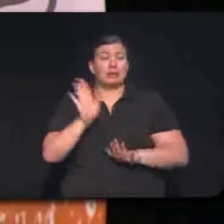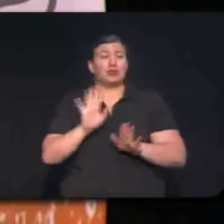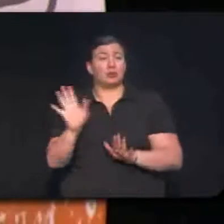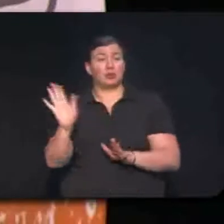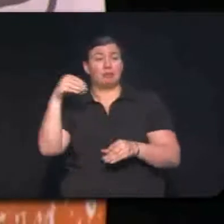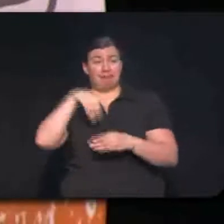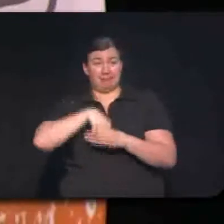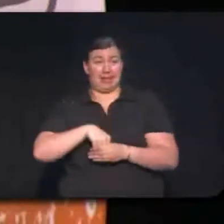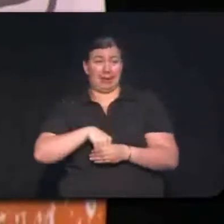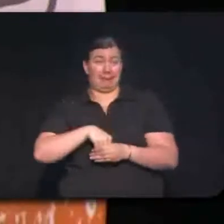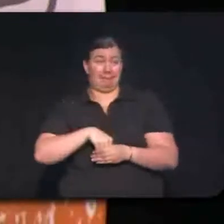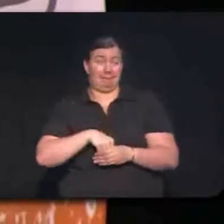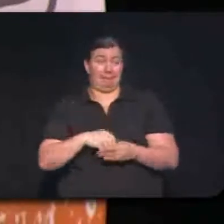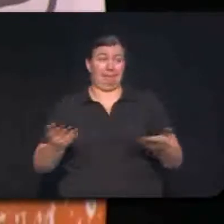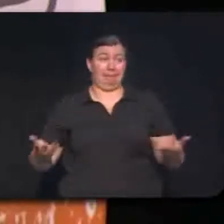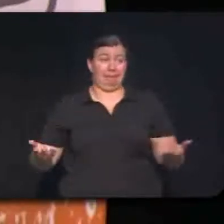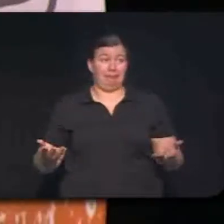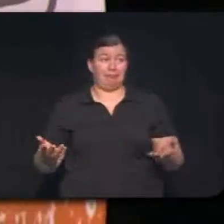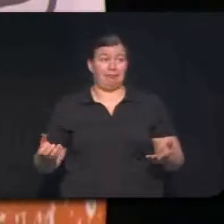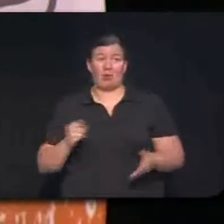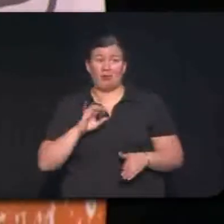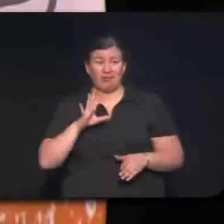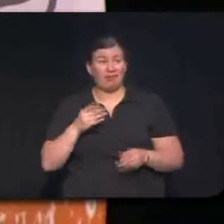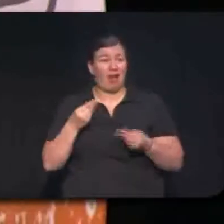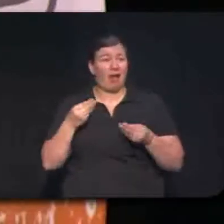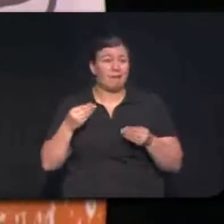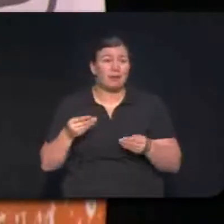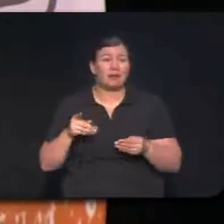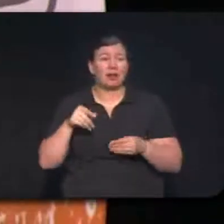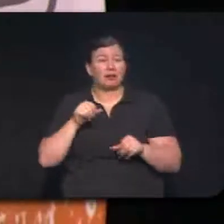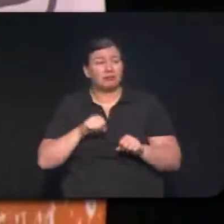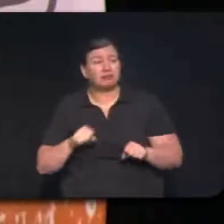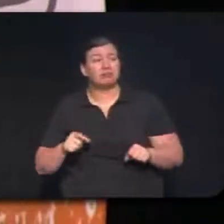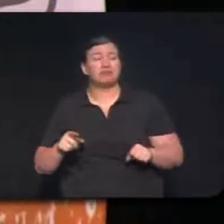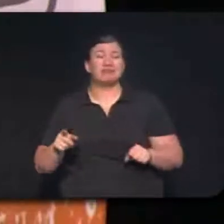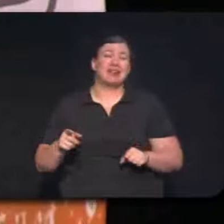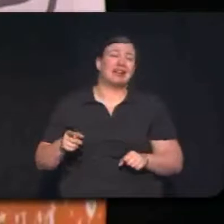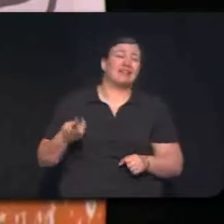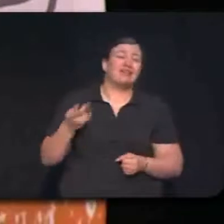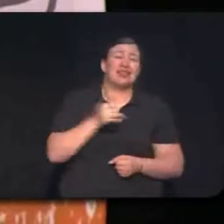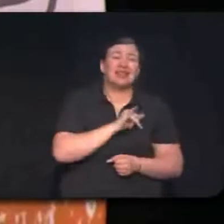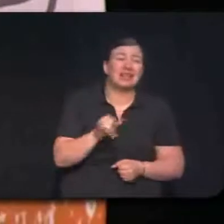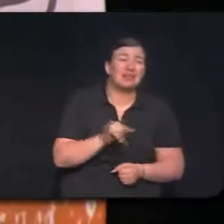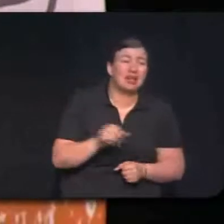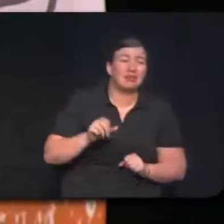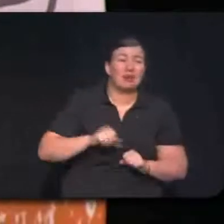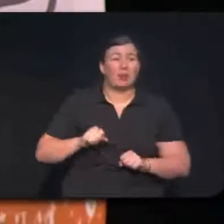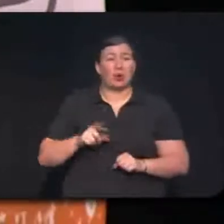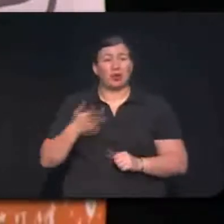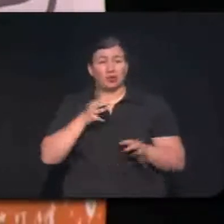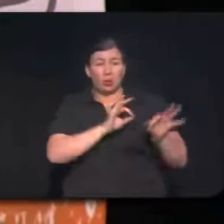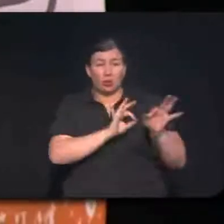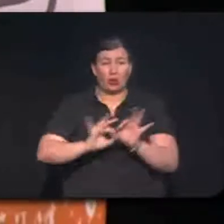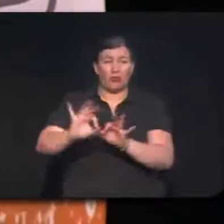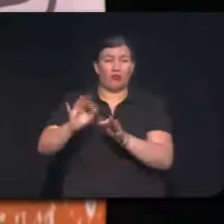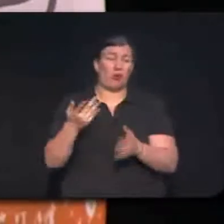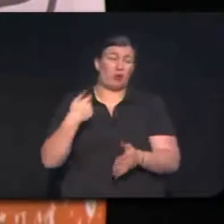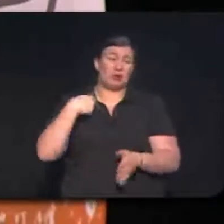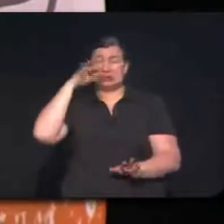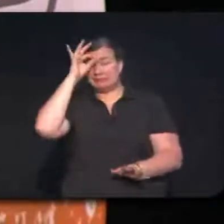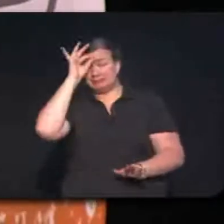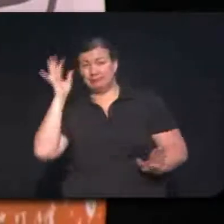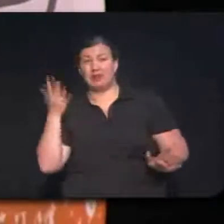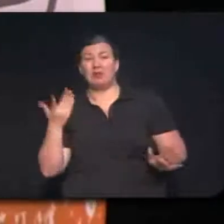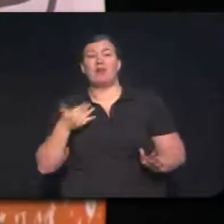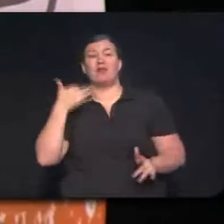und in unsere Partei mit den klangmitteln ist es am möglicherweise noch nicht immer möglich das durchzuführen deswegen gibt es auch die Möglichkeit dann die